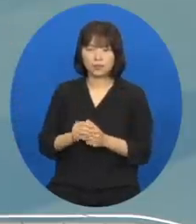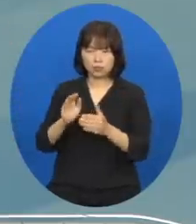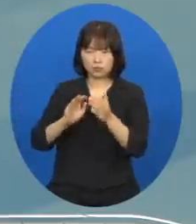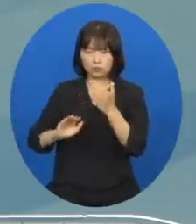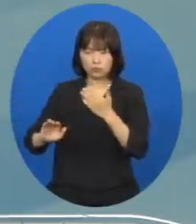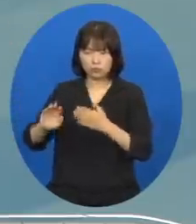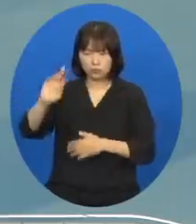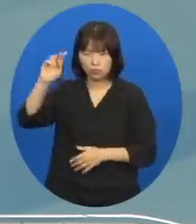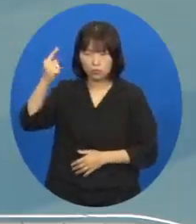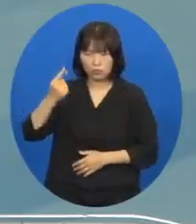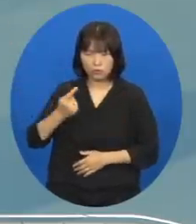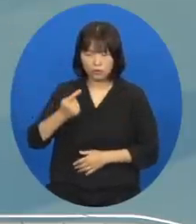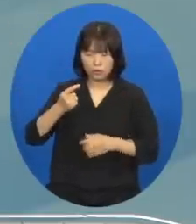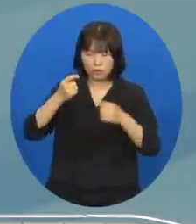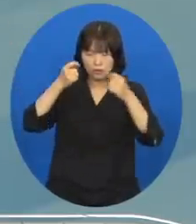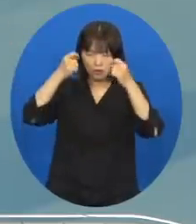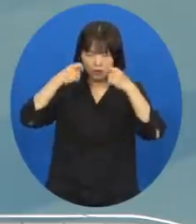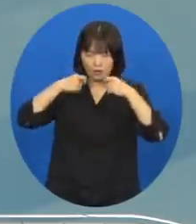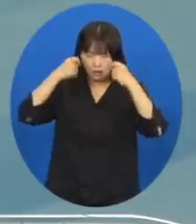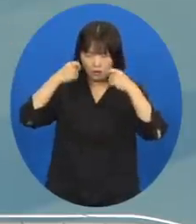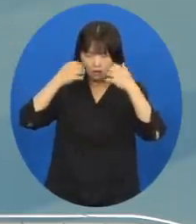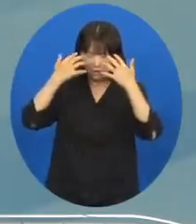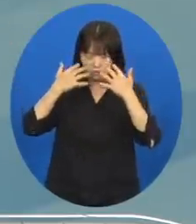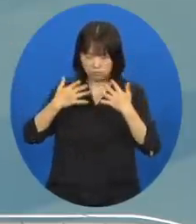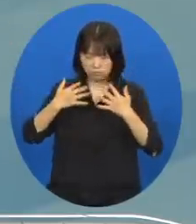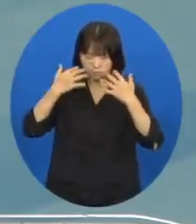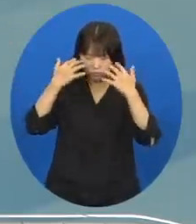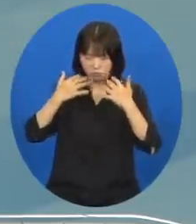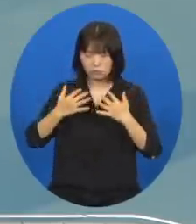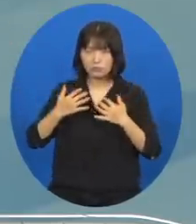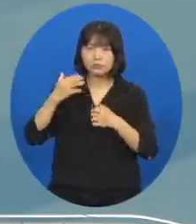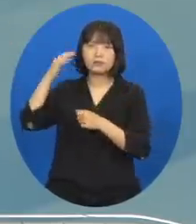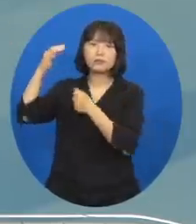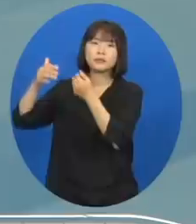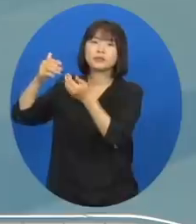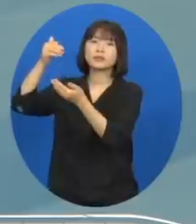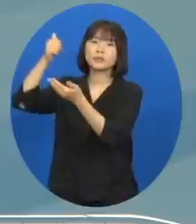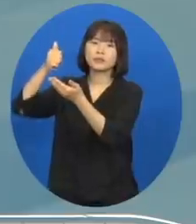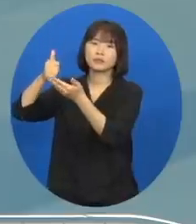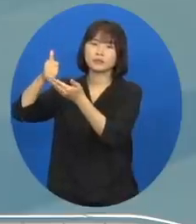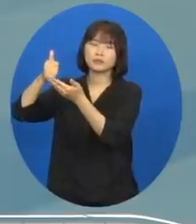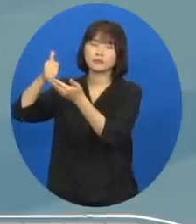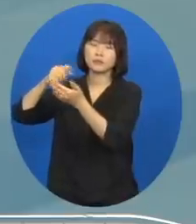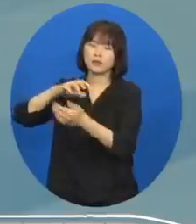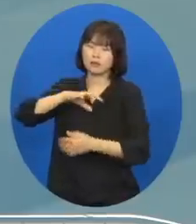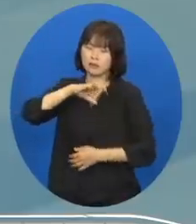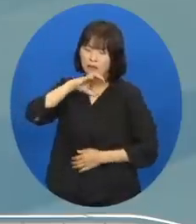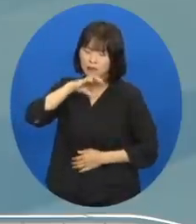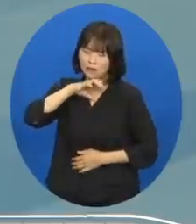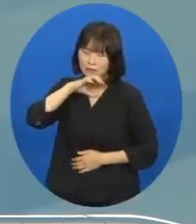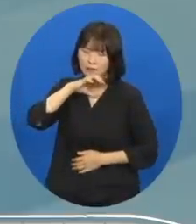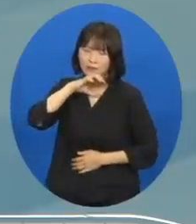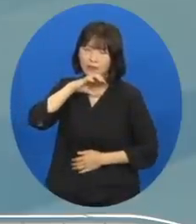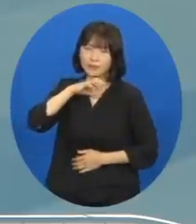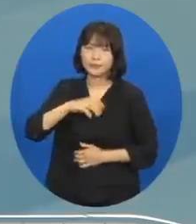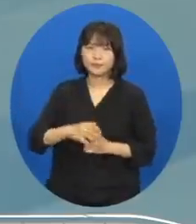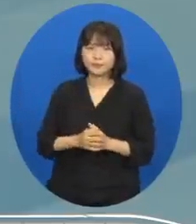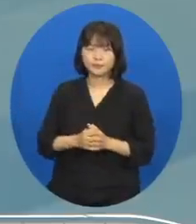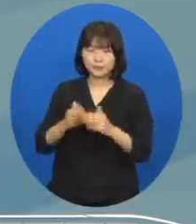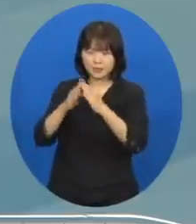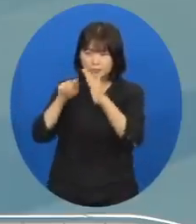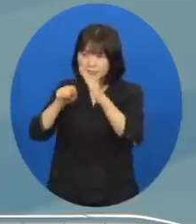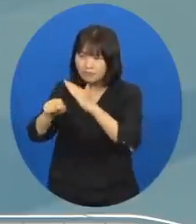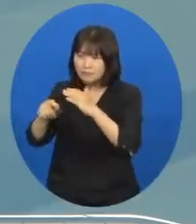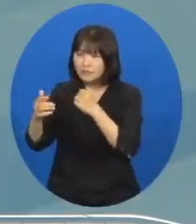돌아오는데 그렇게 눈물이 나더라. 하나님, 원망이 되더래요. 아니, 신방 가라고